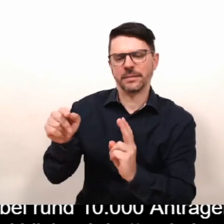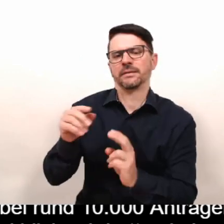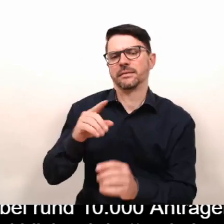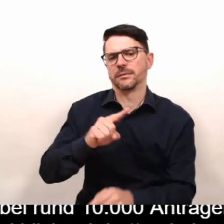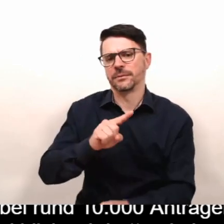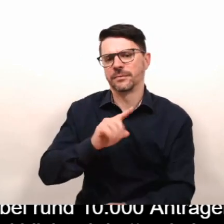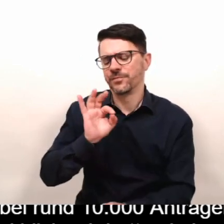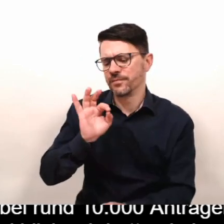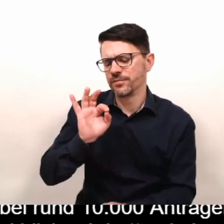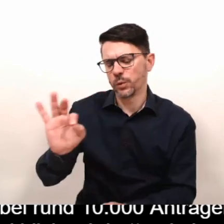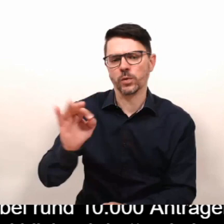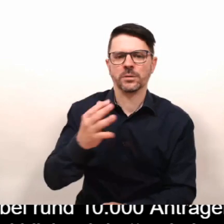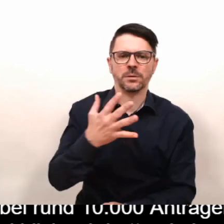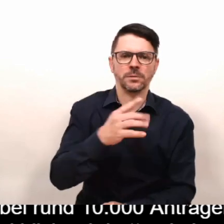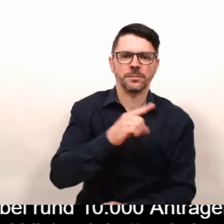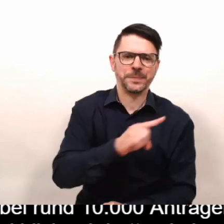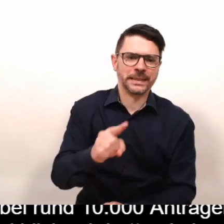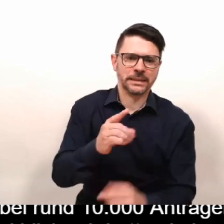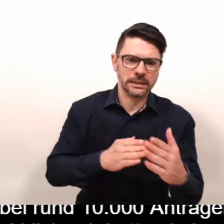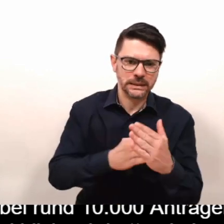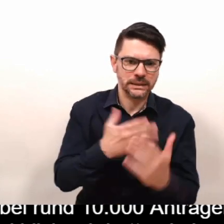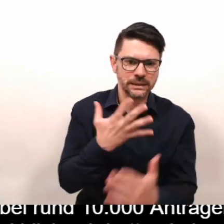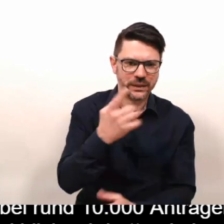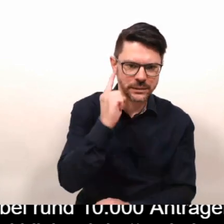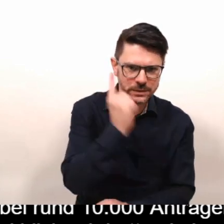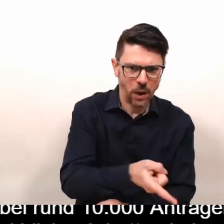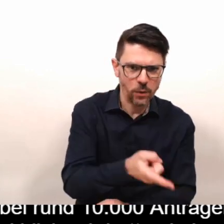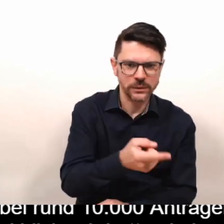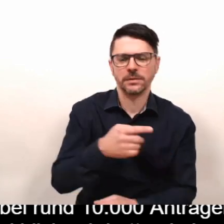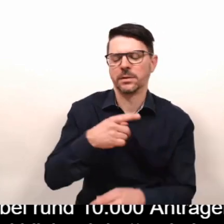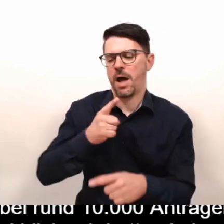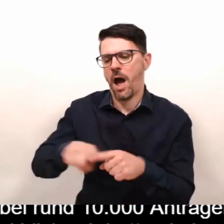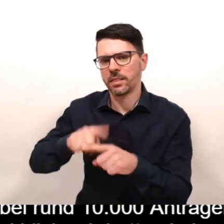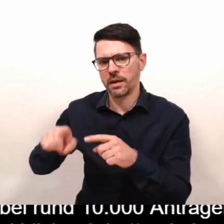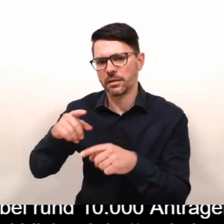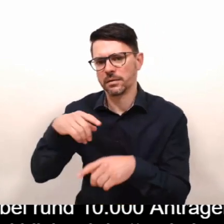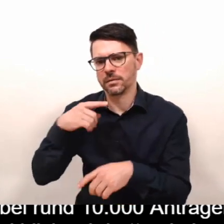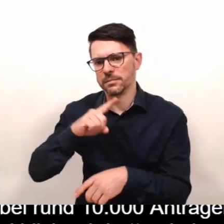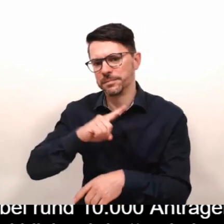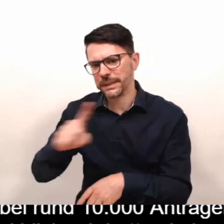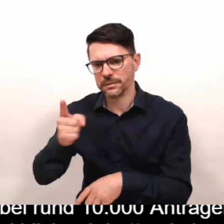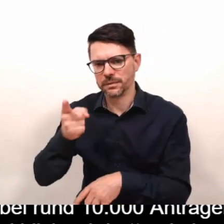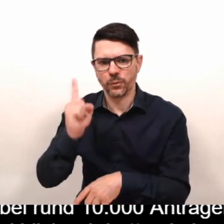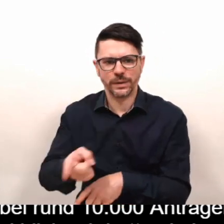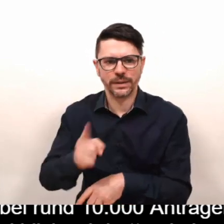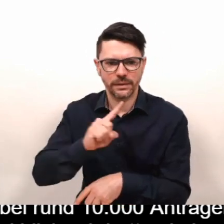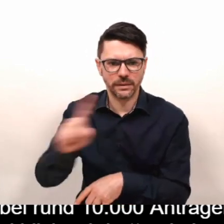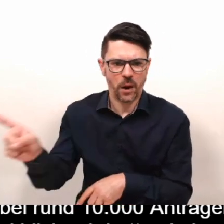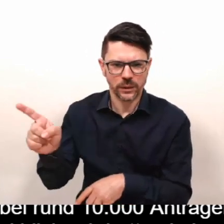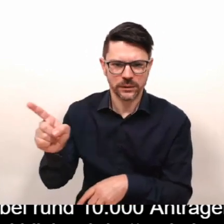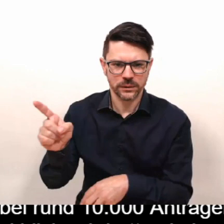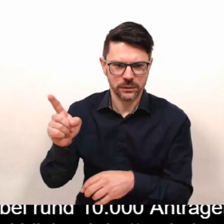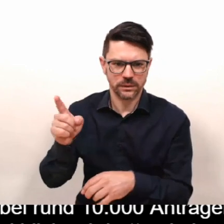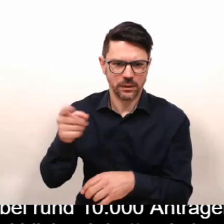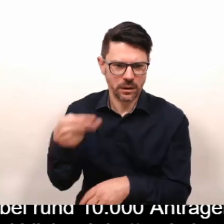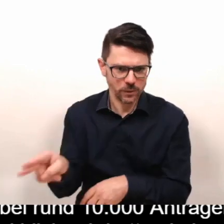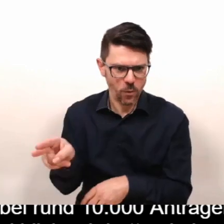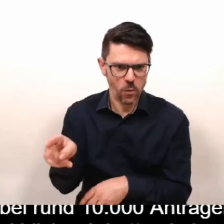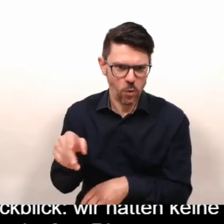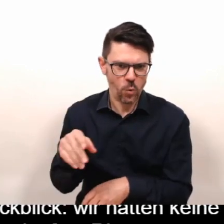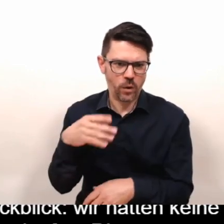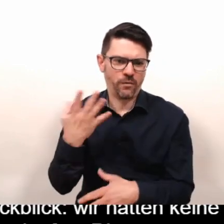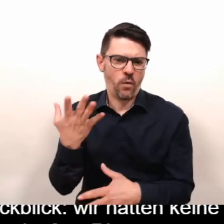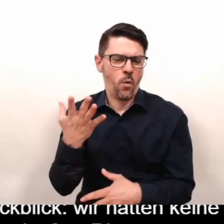die 100.000. Und diese Summen sind dann mit 3% zu verzinsen, können aber jederzeit zurückbezahlt werden.